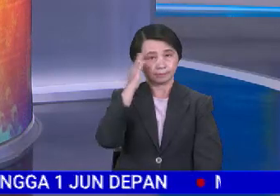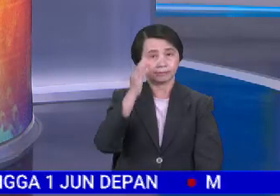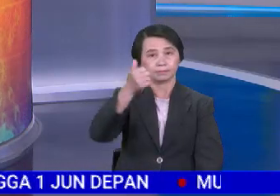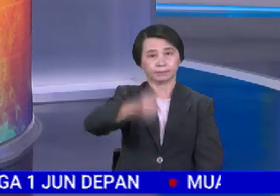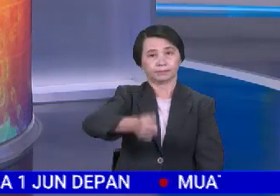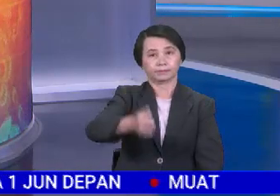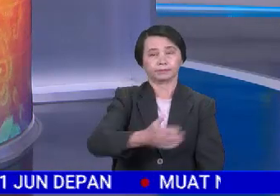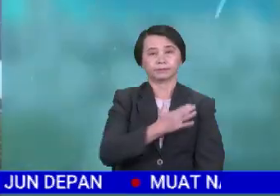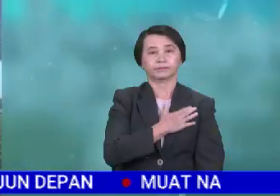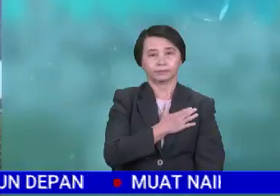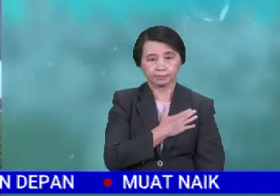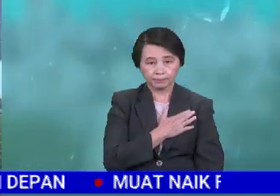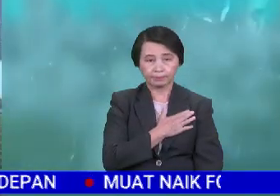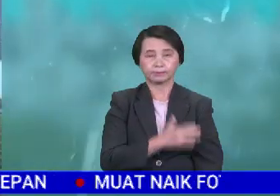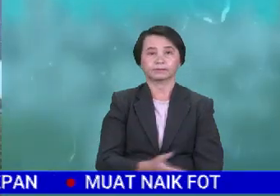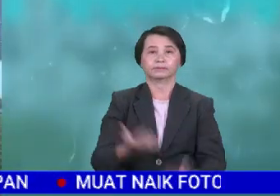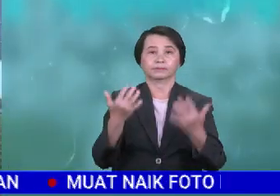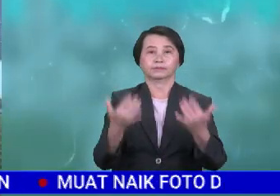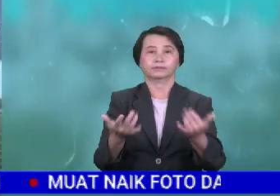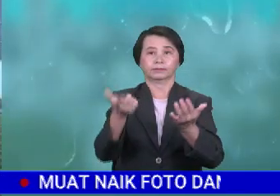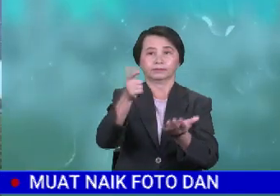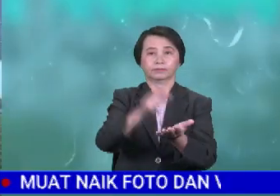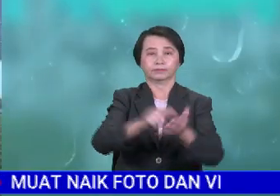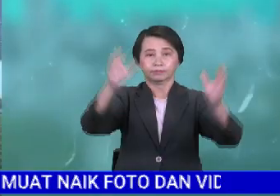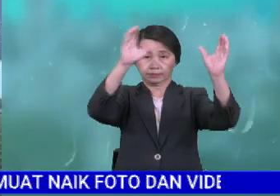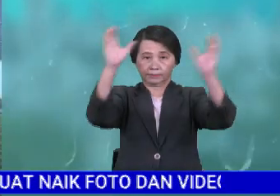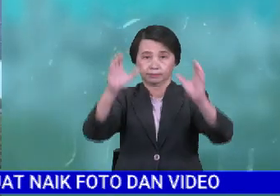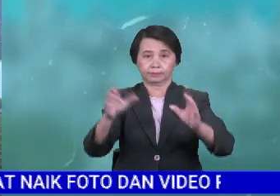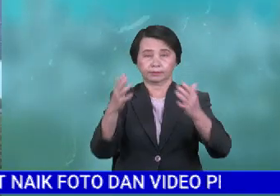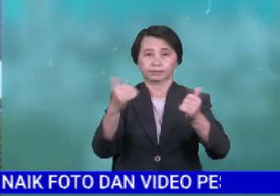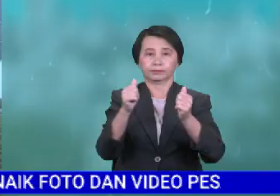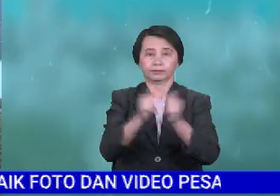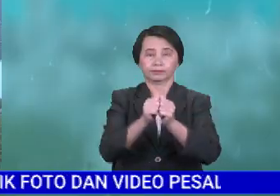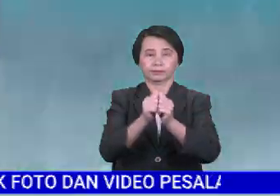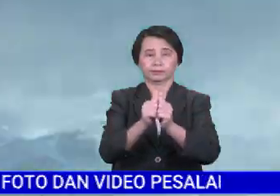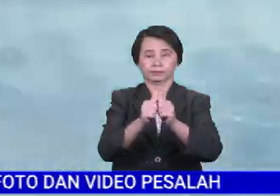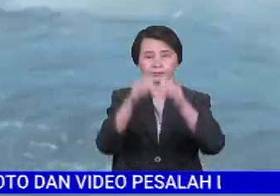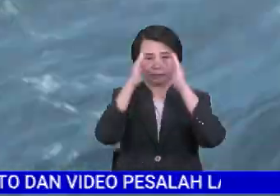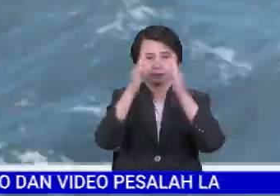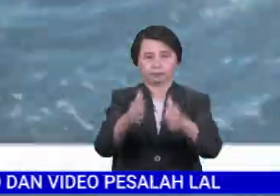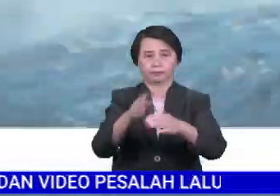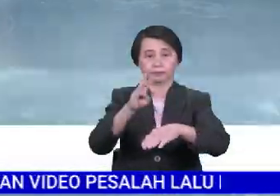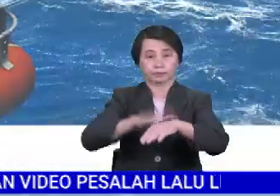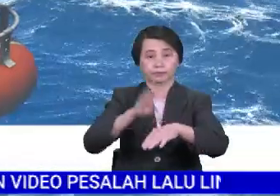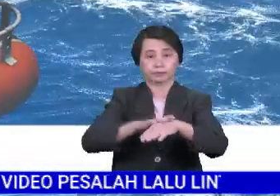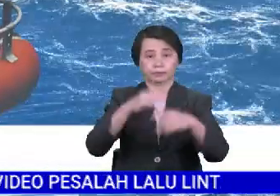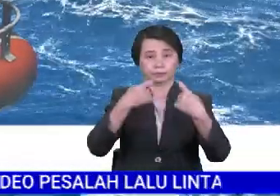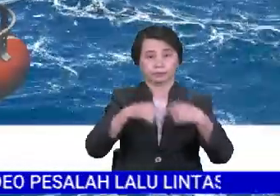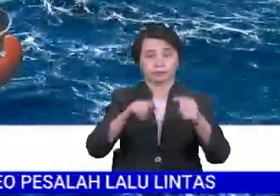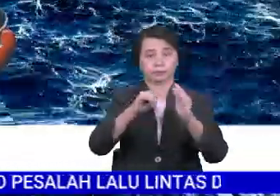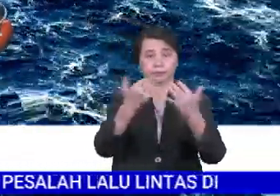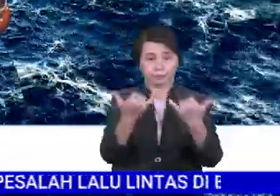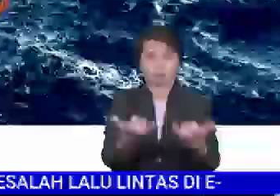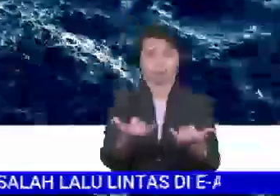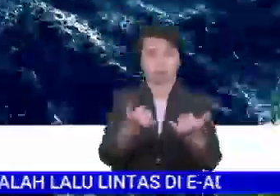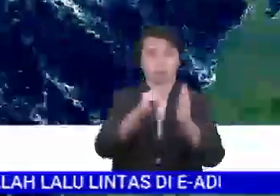Assalamualaikum dan salam sejahtera. Kita mulakan laporan cuaca pada hari ini dengan memberi penumpuan kepada amaran yang sedang berkuat